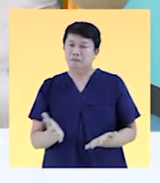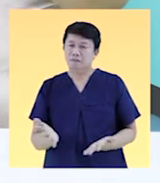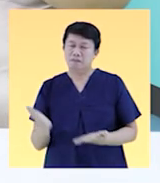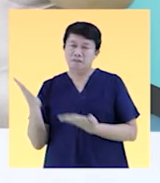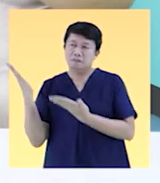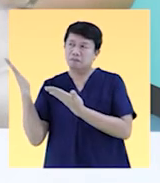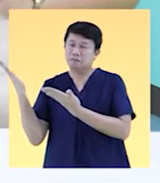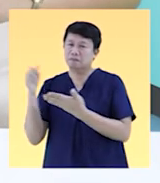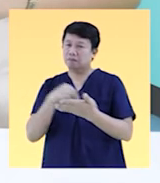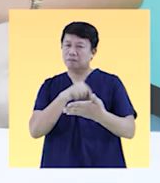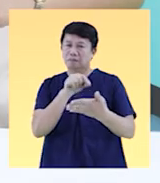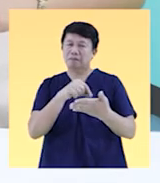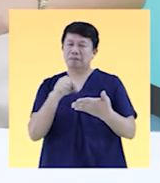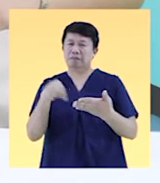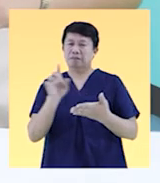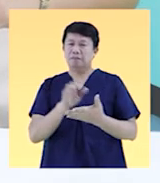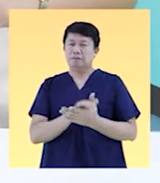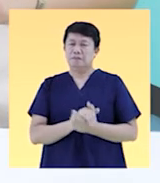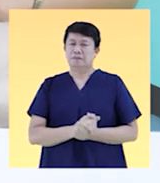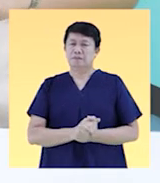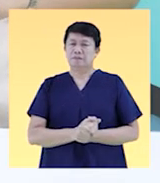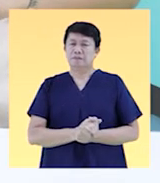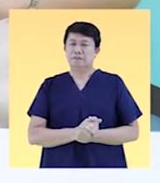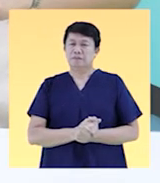Ganito rin ba ang inyong mga isinulat?